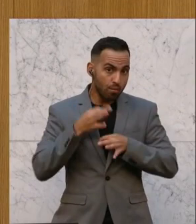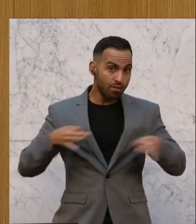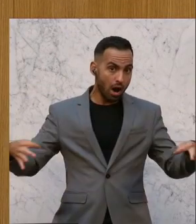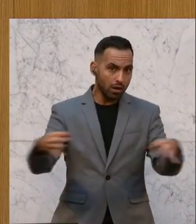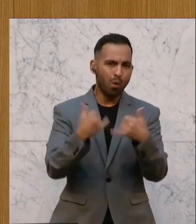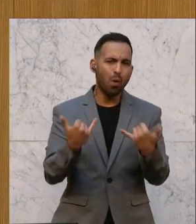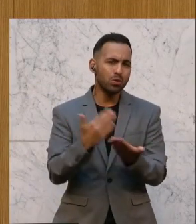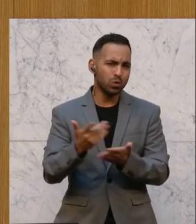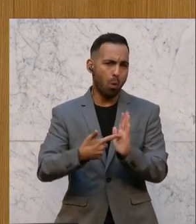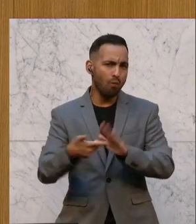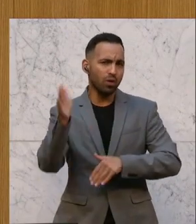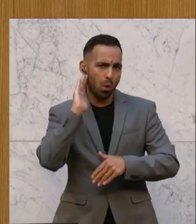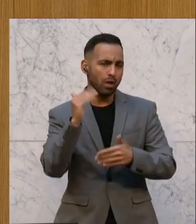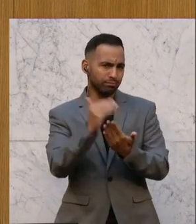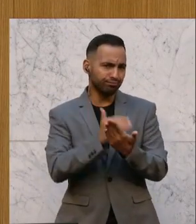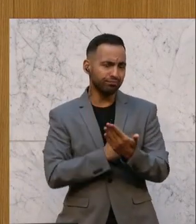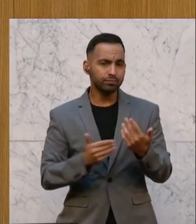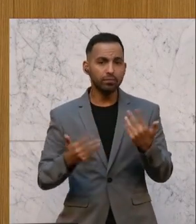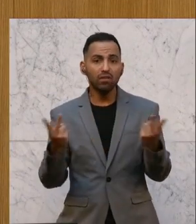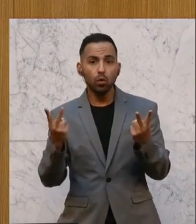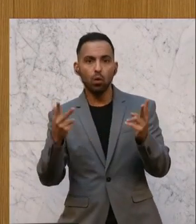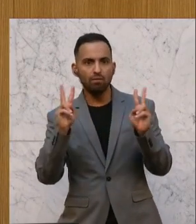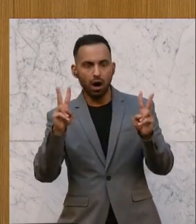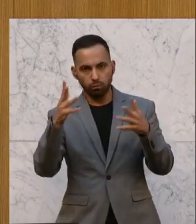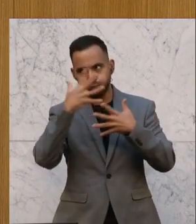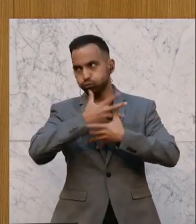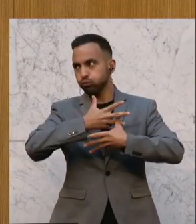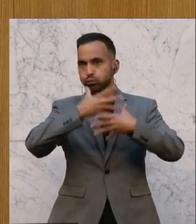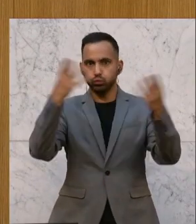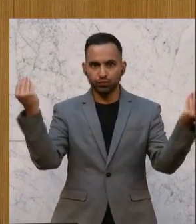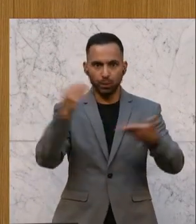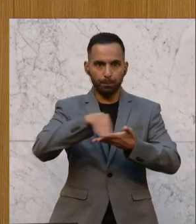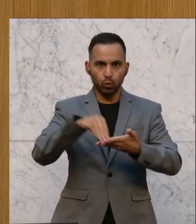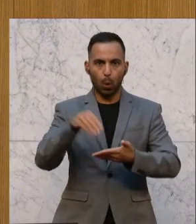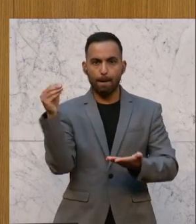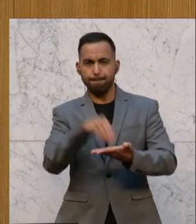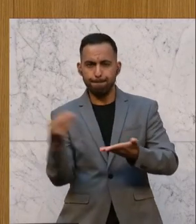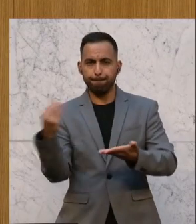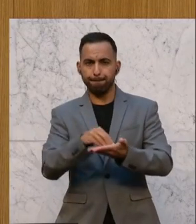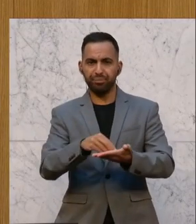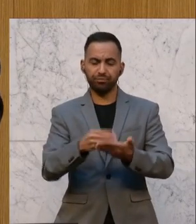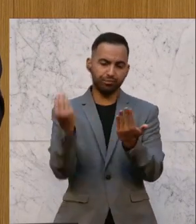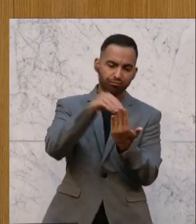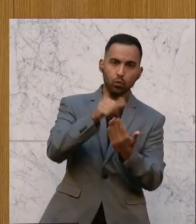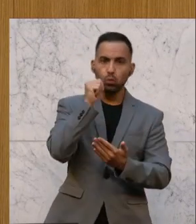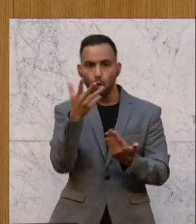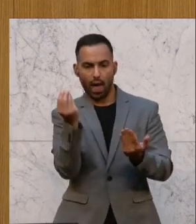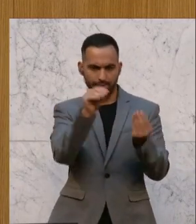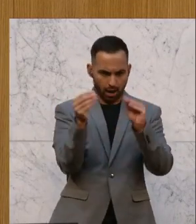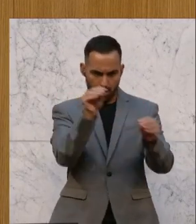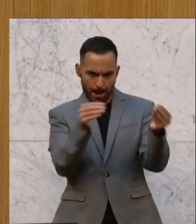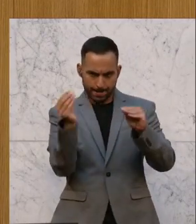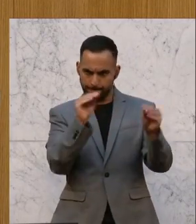heute hier schon mehrfach jetzt aufgezählt haben, wo überall wirklich zu bürokratisiert wird. Mehrmaliges Eintragen von Noten,